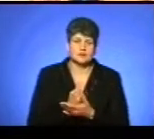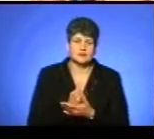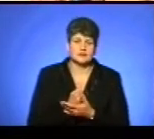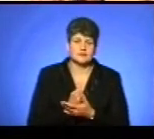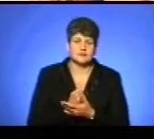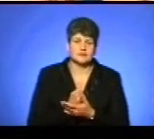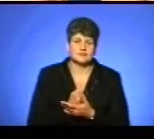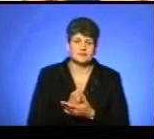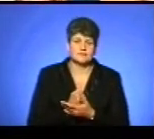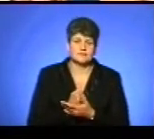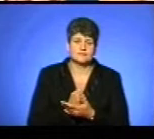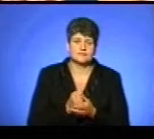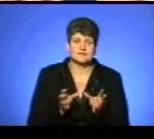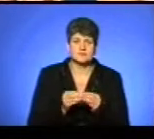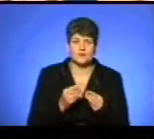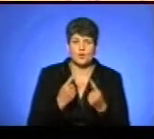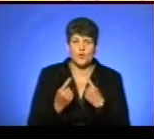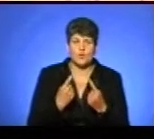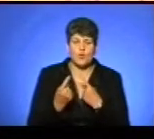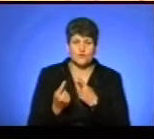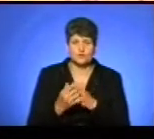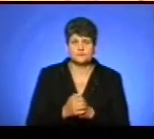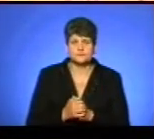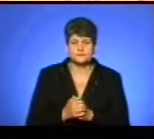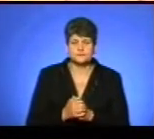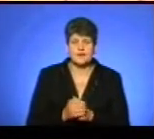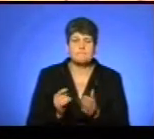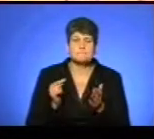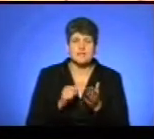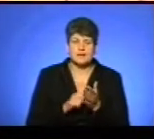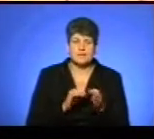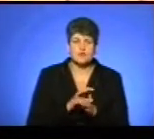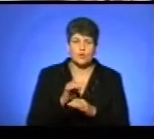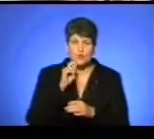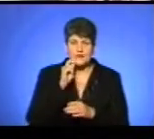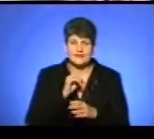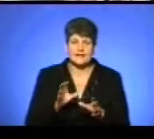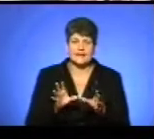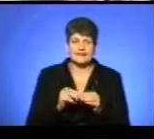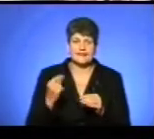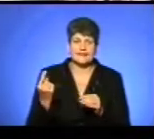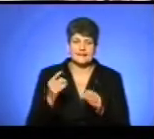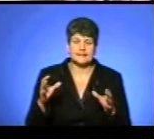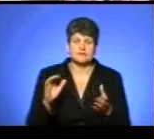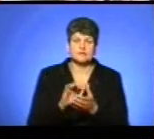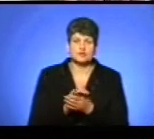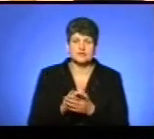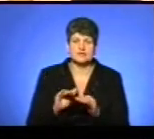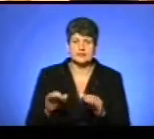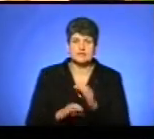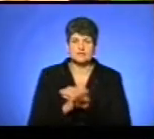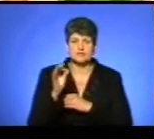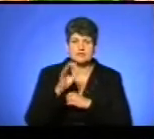як говориться, спільну мову. Мета проєкту «Україна єдина» – познайомити дітей зі Сходу і Заходу між собою,